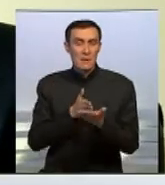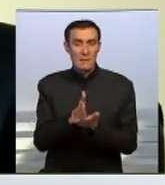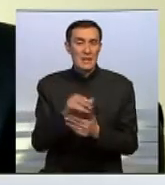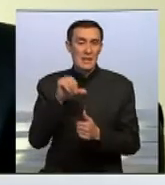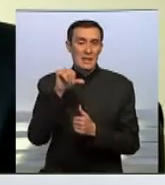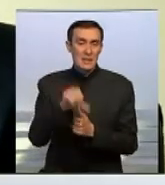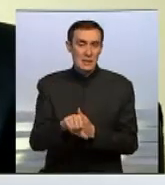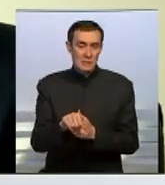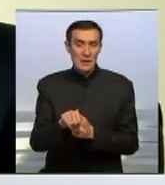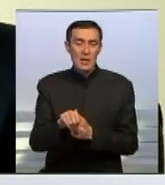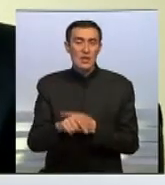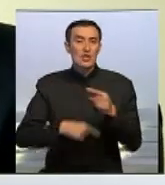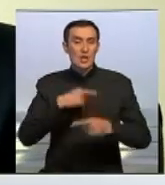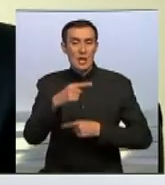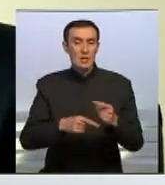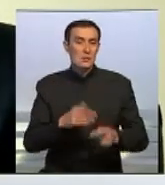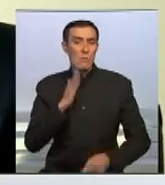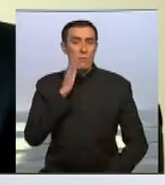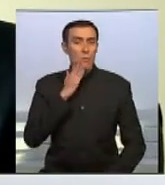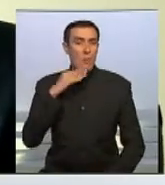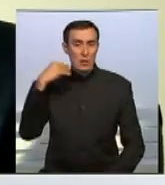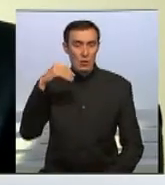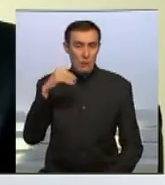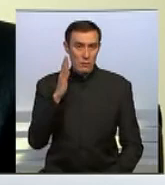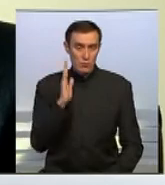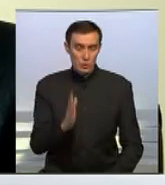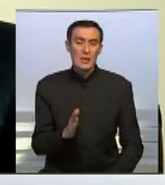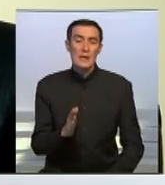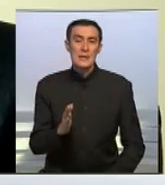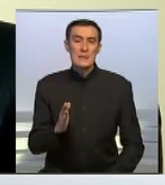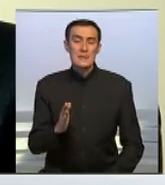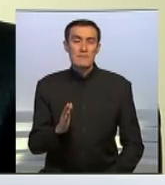именно ветка на Молдову дальнюю,